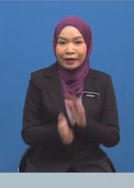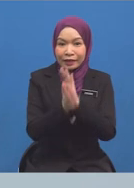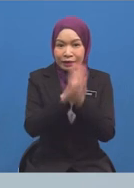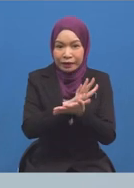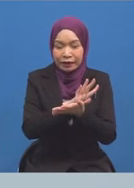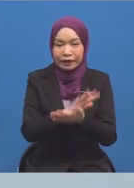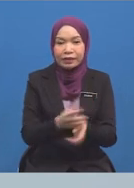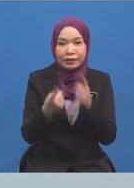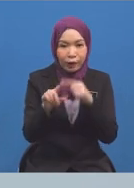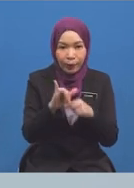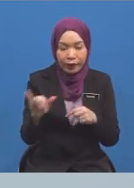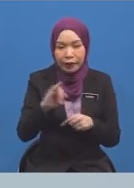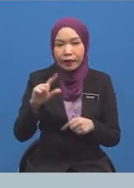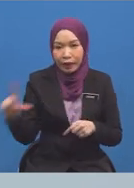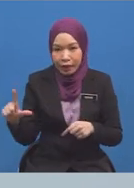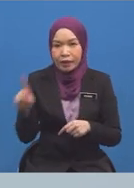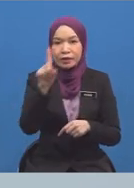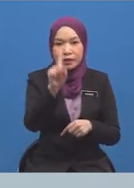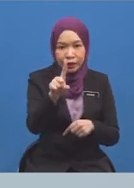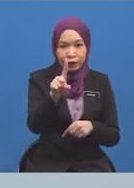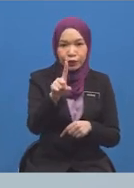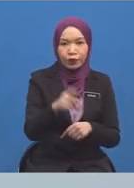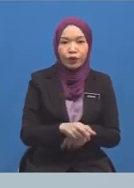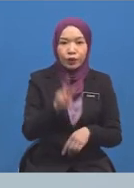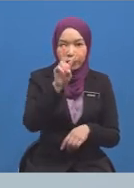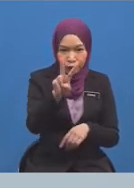jadi jawabannya adalah